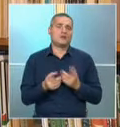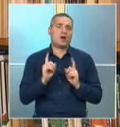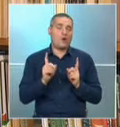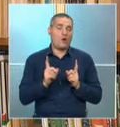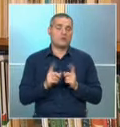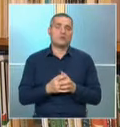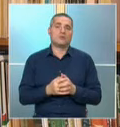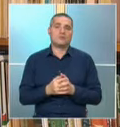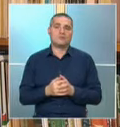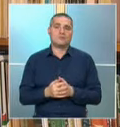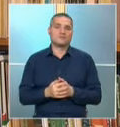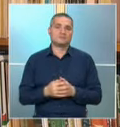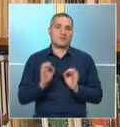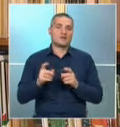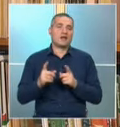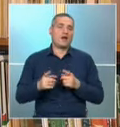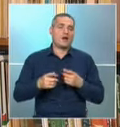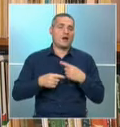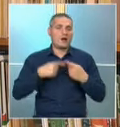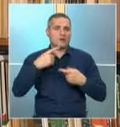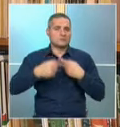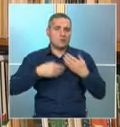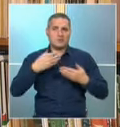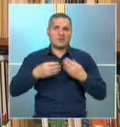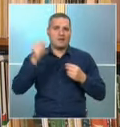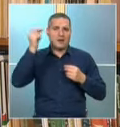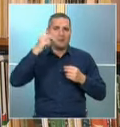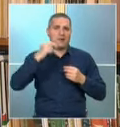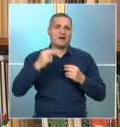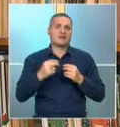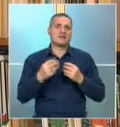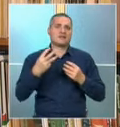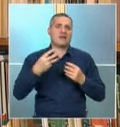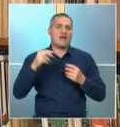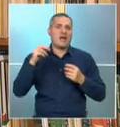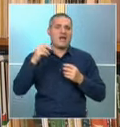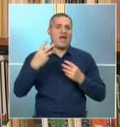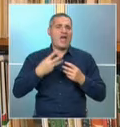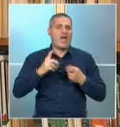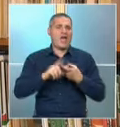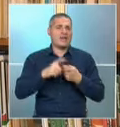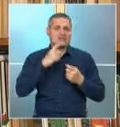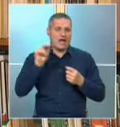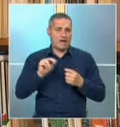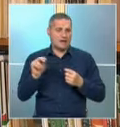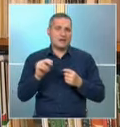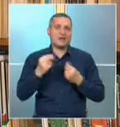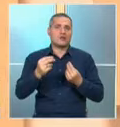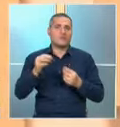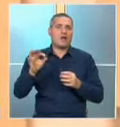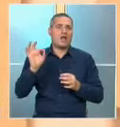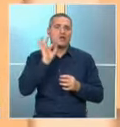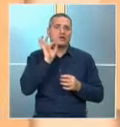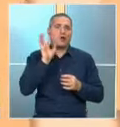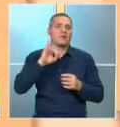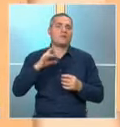който така убеждава българската екзархия и самия екзарх Йосиф, че най-добре е Солун да бъде